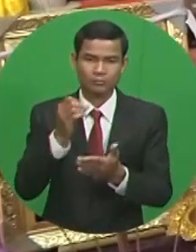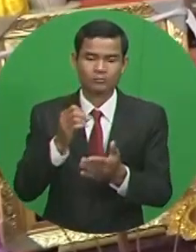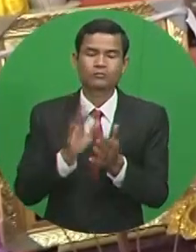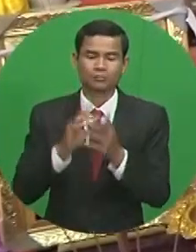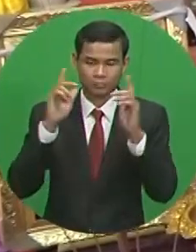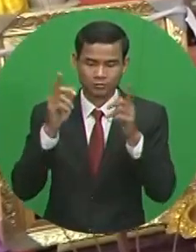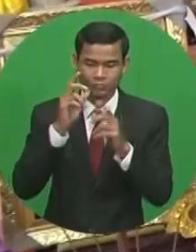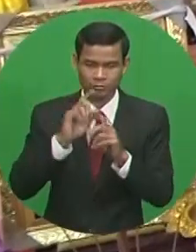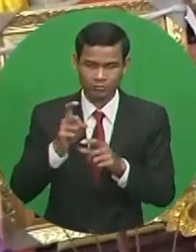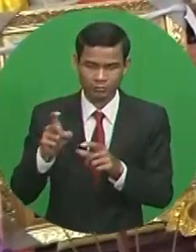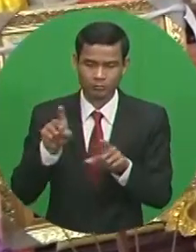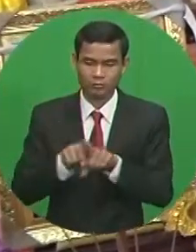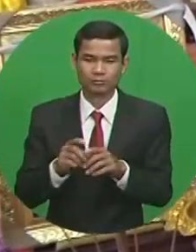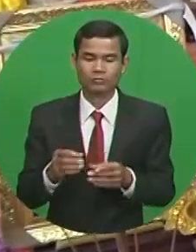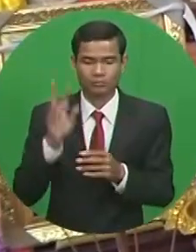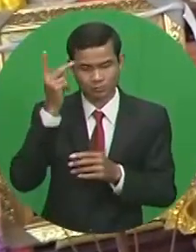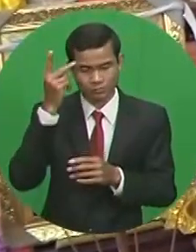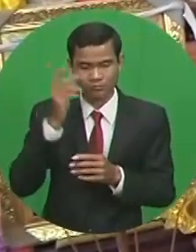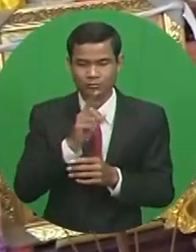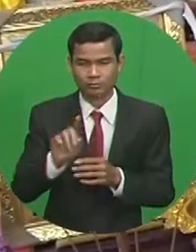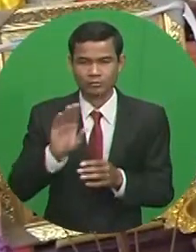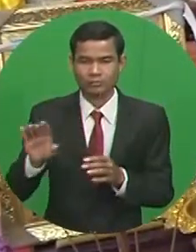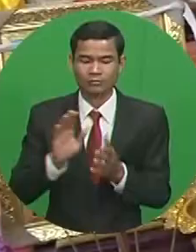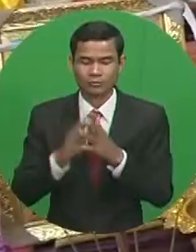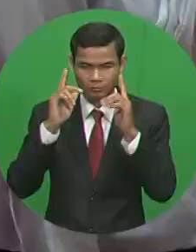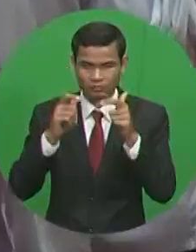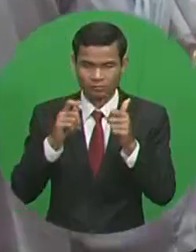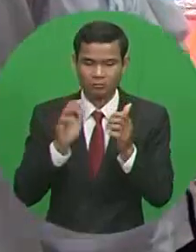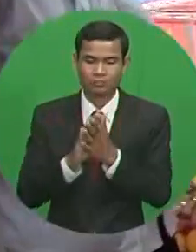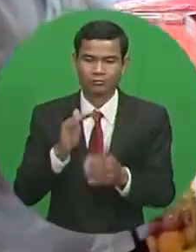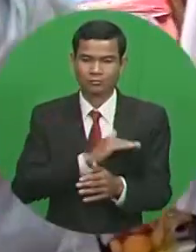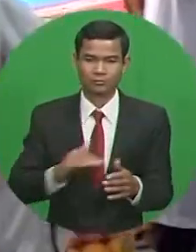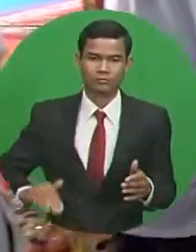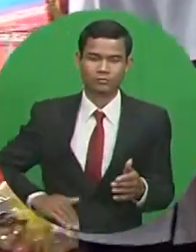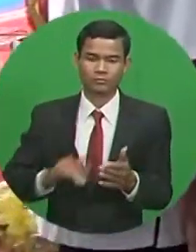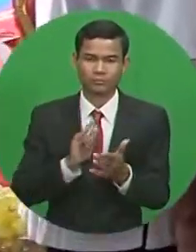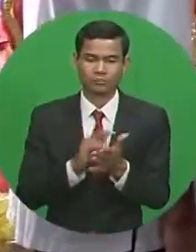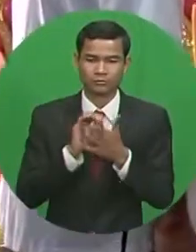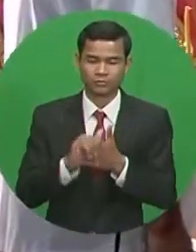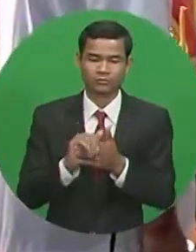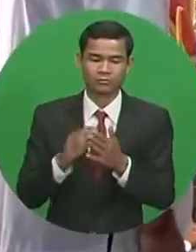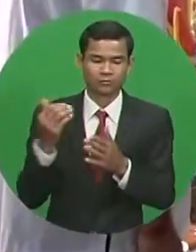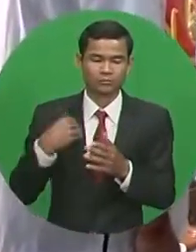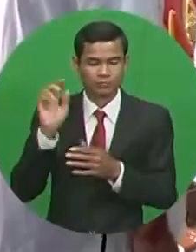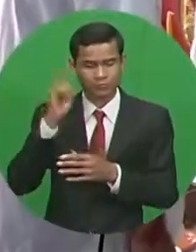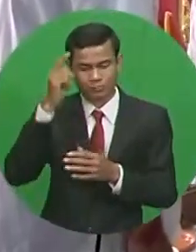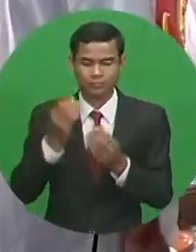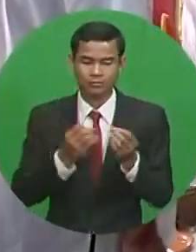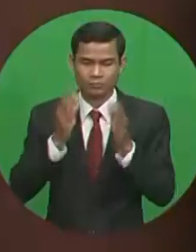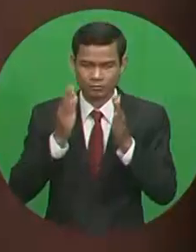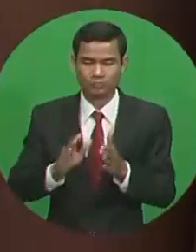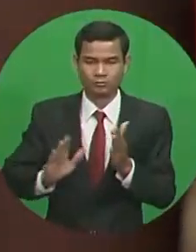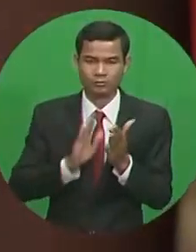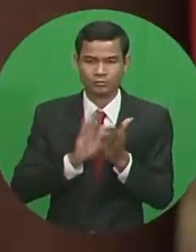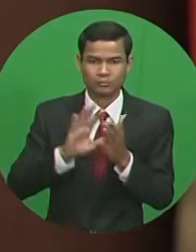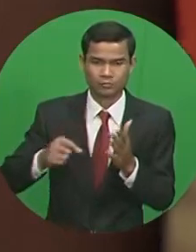នេះគឺបានមកដោយកម្រិតរួចផ្ដើមដ៏ថ្លៃថ្លារបស់សម្តេចអគ្គមហាសេនាបតីតេជោហ៊ុនសែននាយករដ្ឋមន្ត្រីនៃព្រះរាជាណាចក្រក